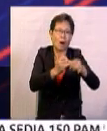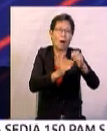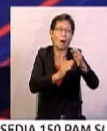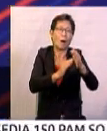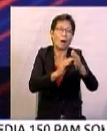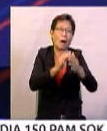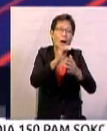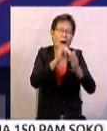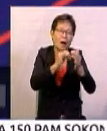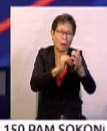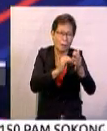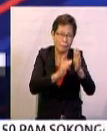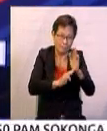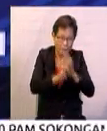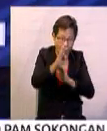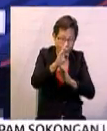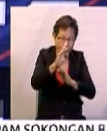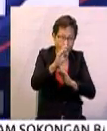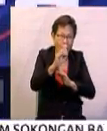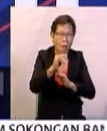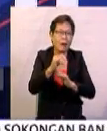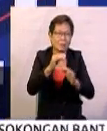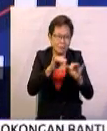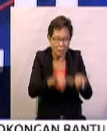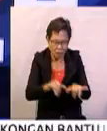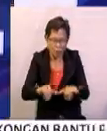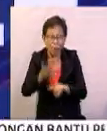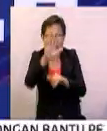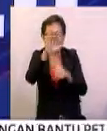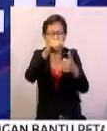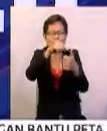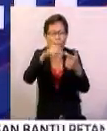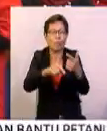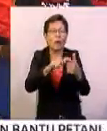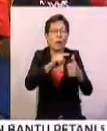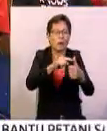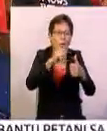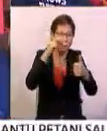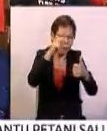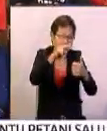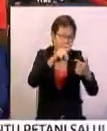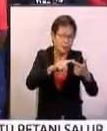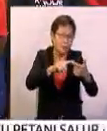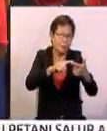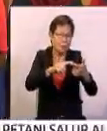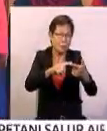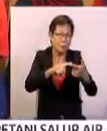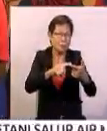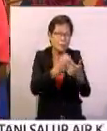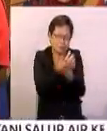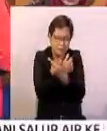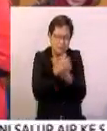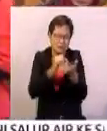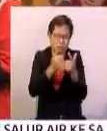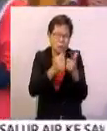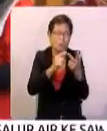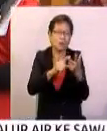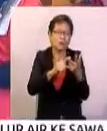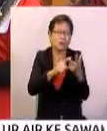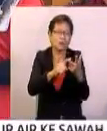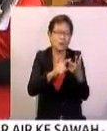Malaysia IRIS dan diukur berdasarkan 5 domain iaitu domain penglihatan, domain kecintaan sukan,